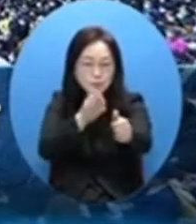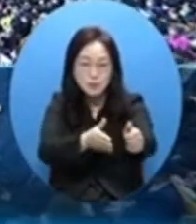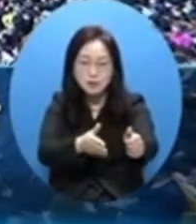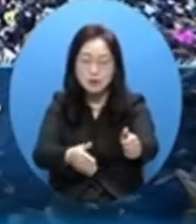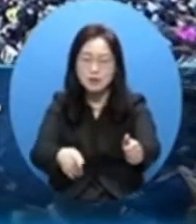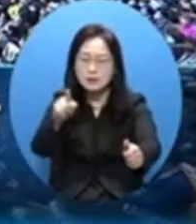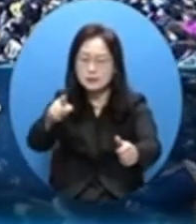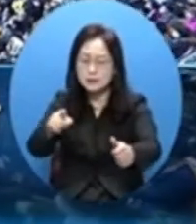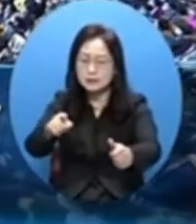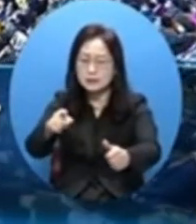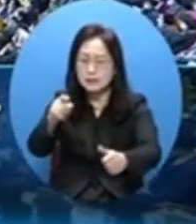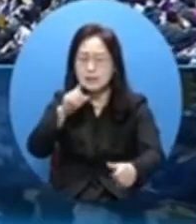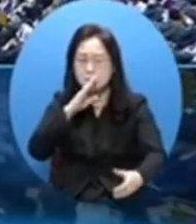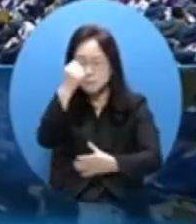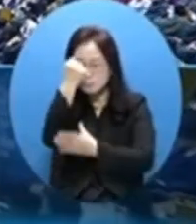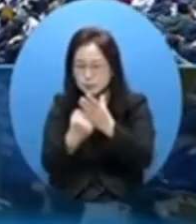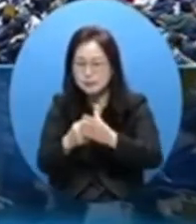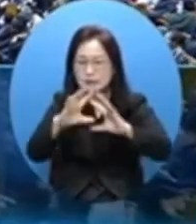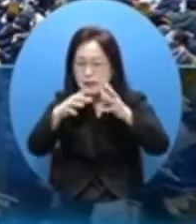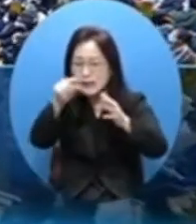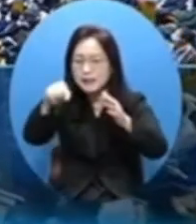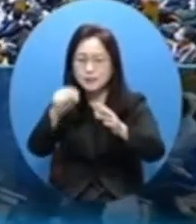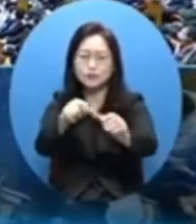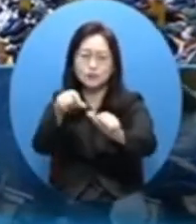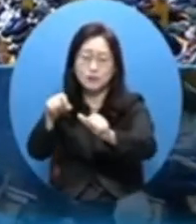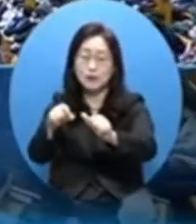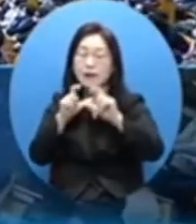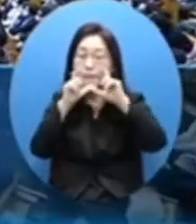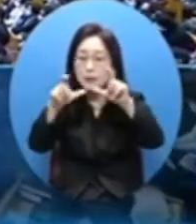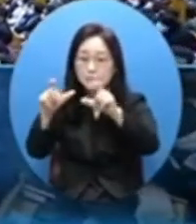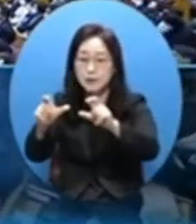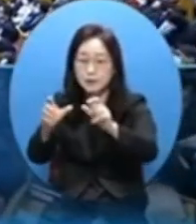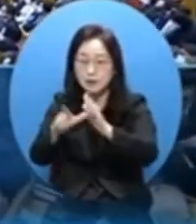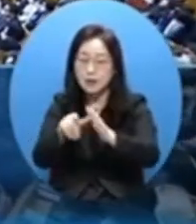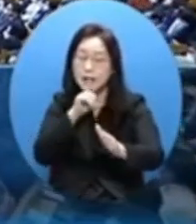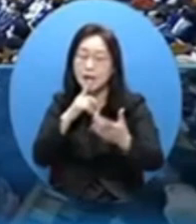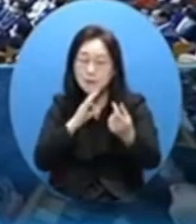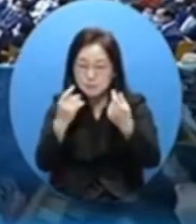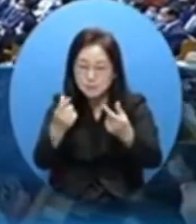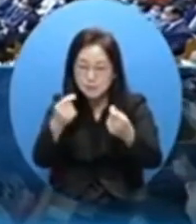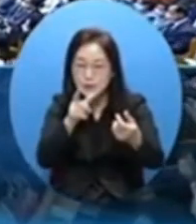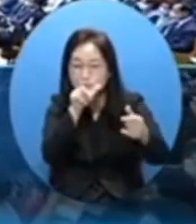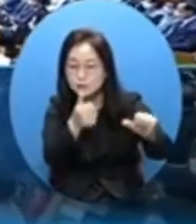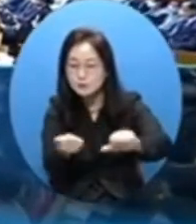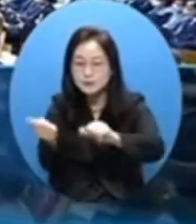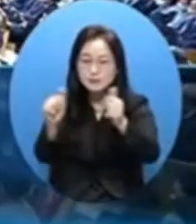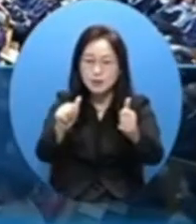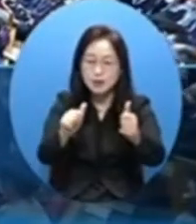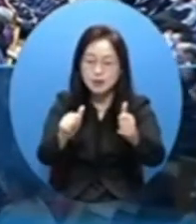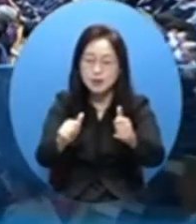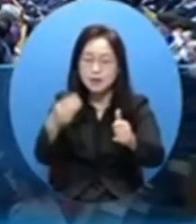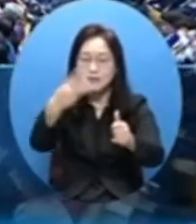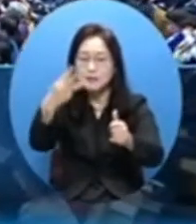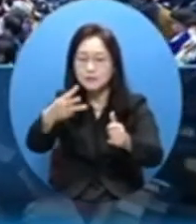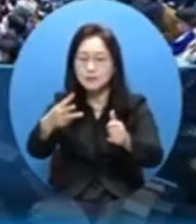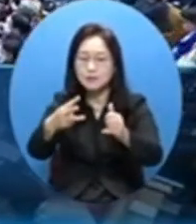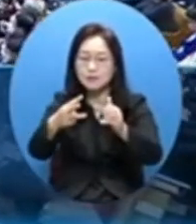세대에서 구원을 받으라 하니 그 말을 받은 사람들은 침례를 받음에 이날의 신도의 수가 3천이나